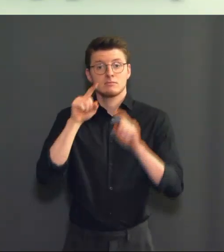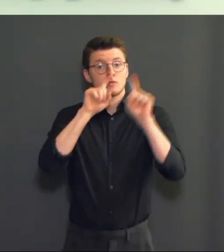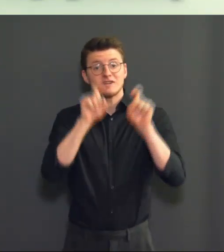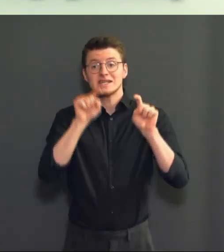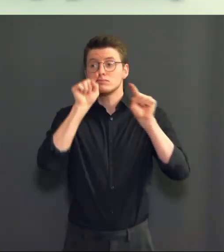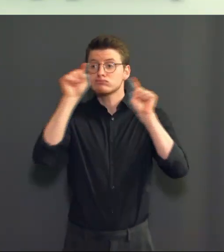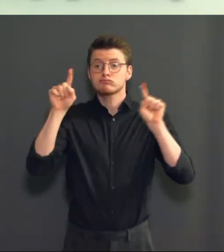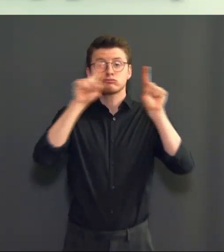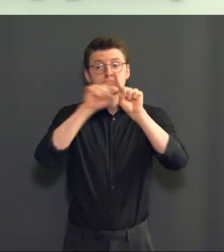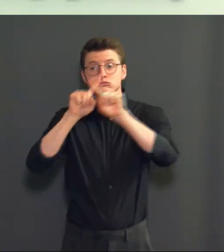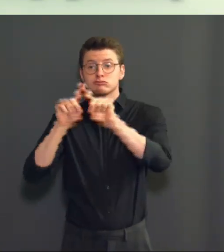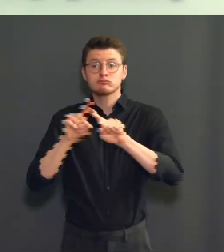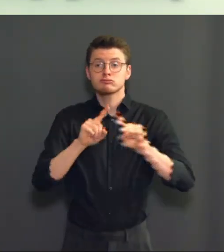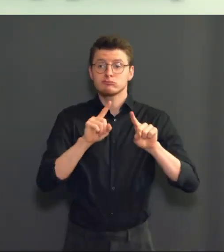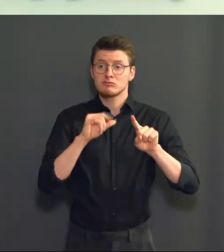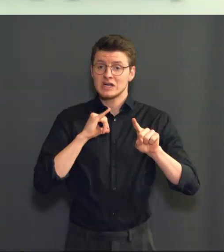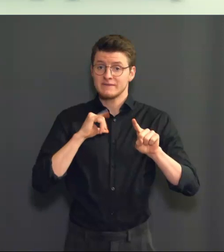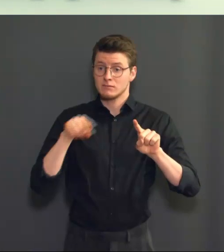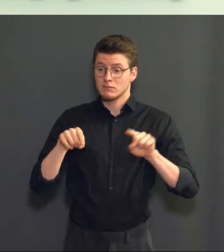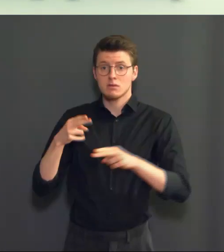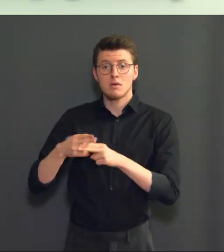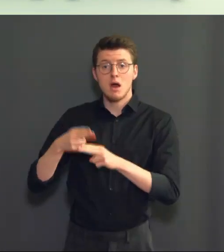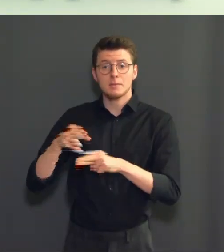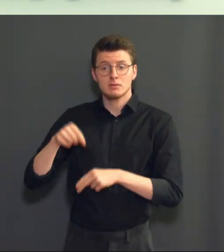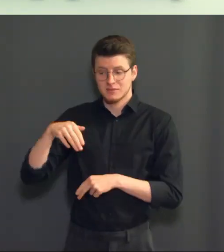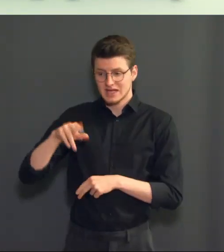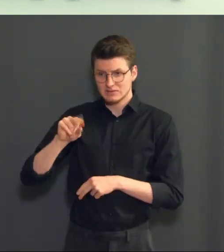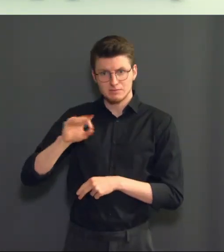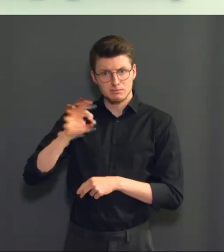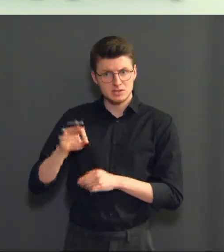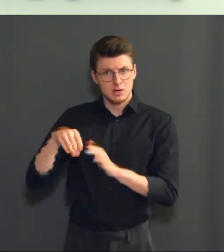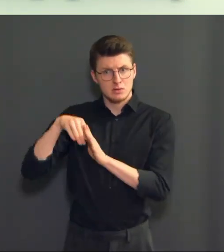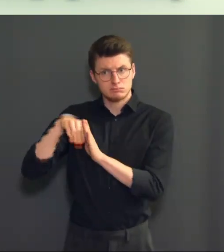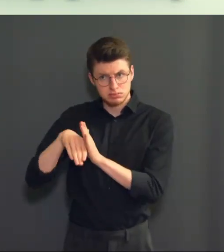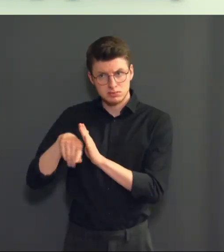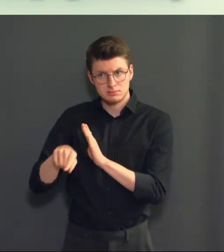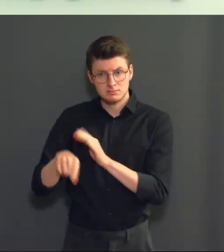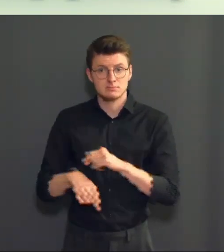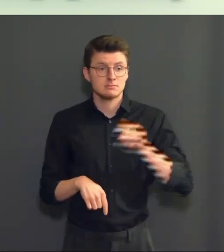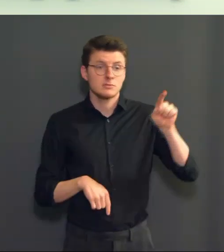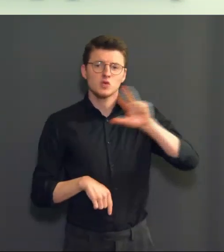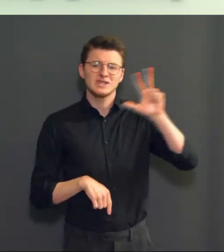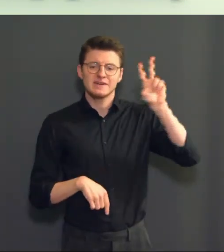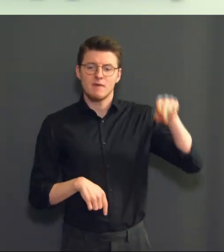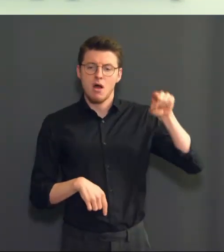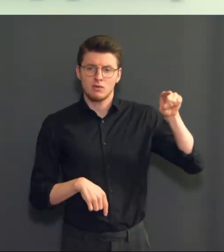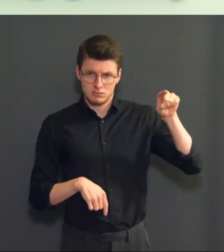van -29% in Namen tot -13% in West-Vlaanderen.